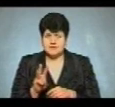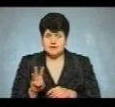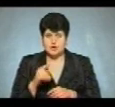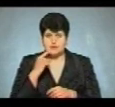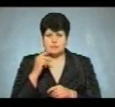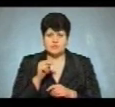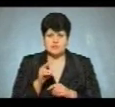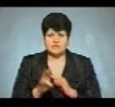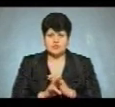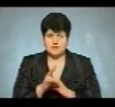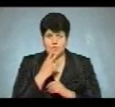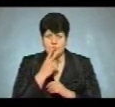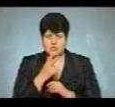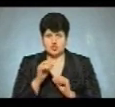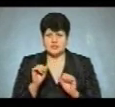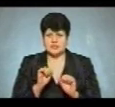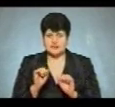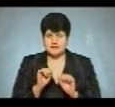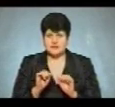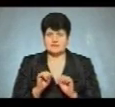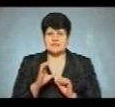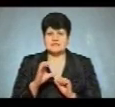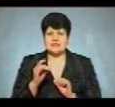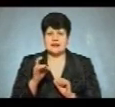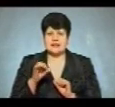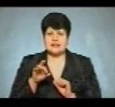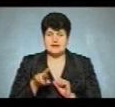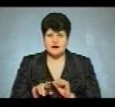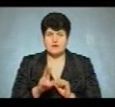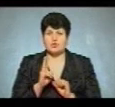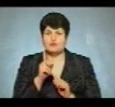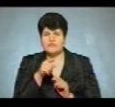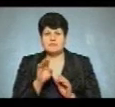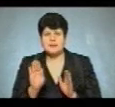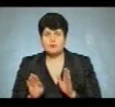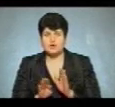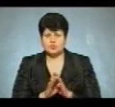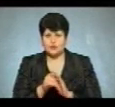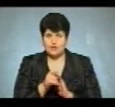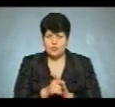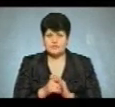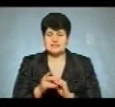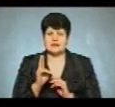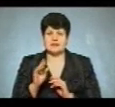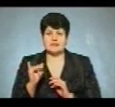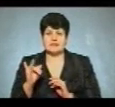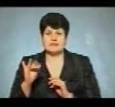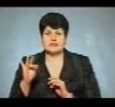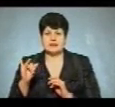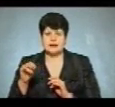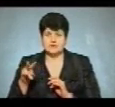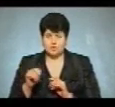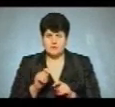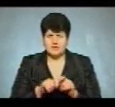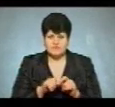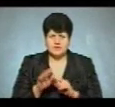побачили керівництво владики Сергія, хто він, кому він попорядковується, кому він попорядковується Кирилу. Провірили